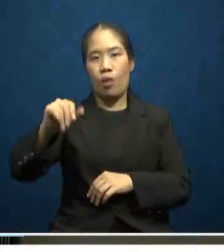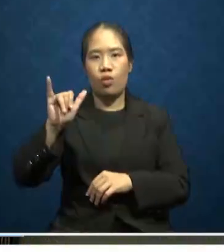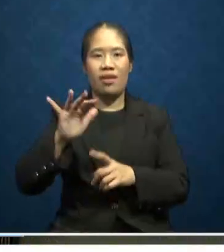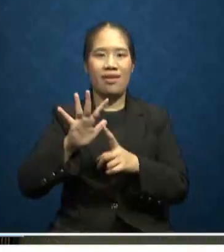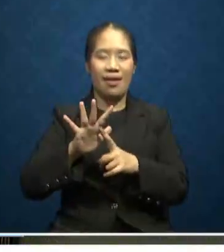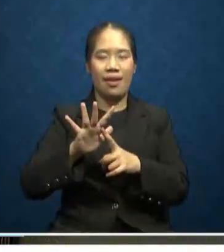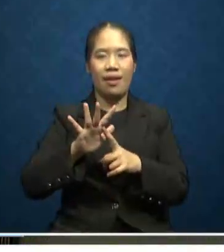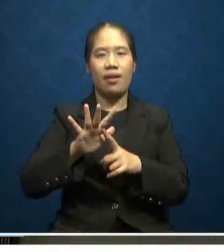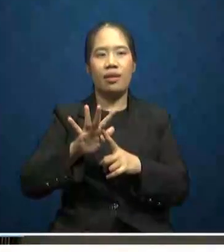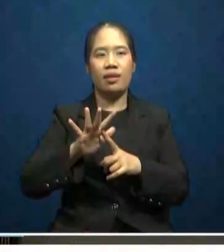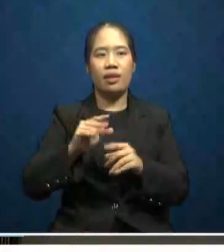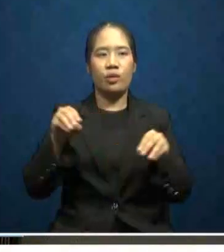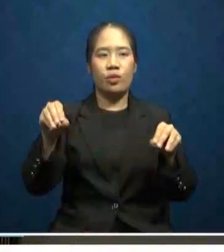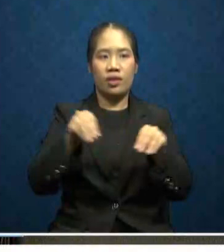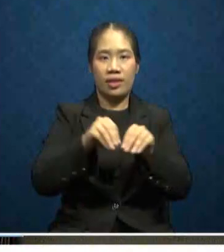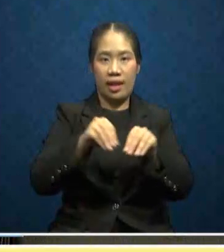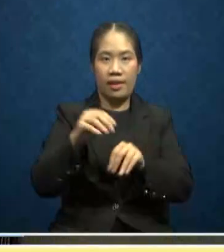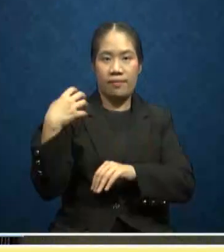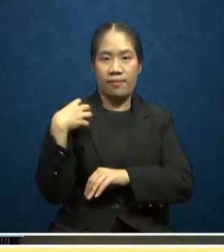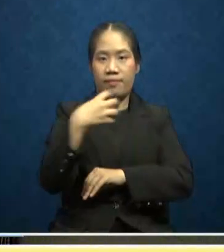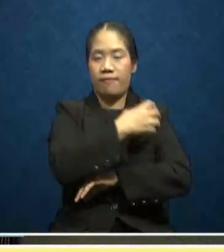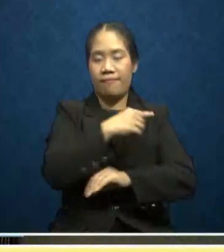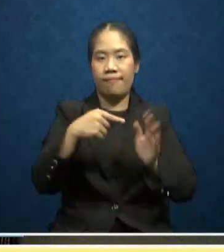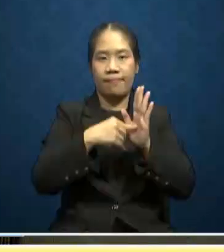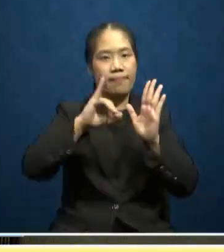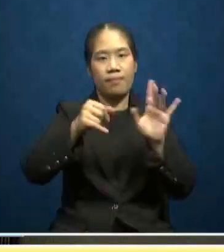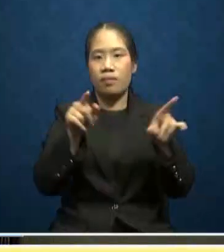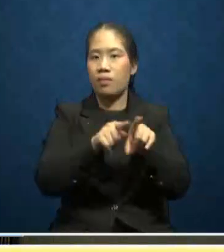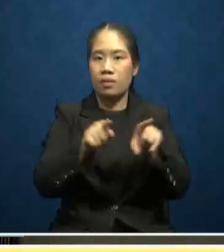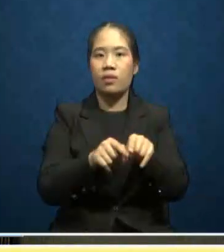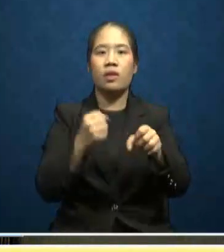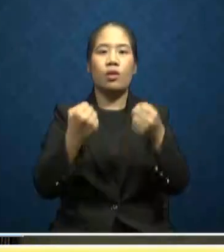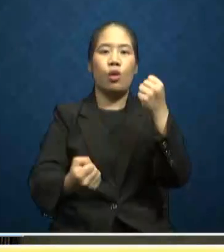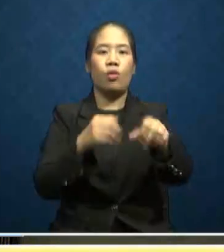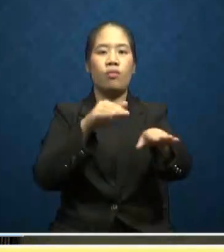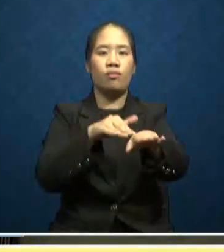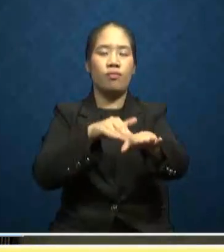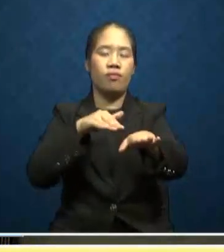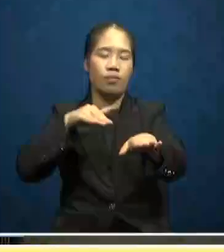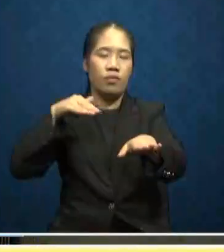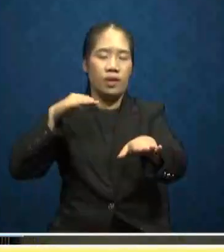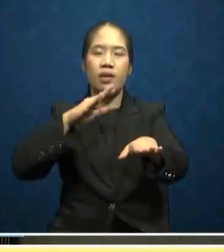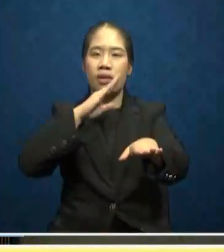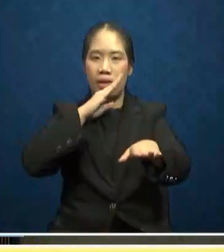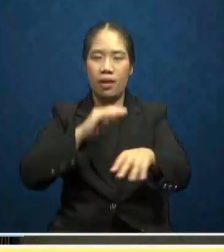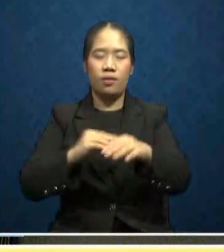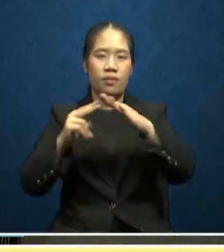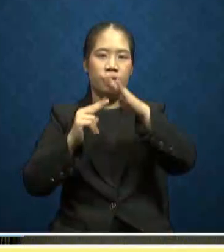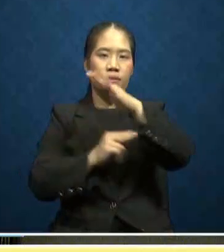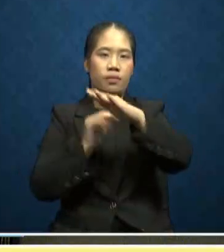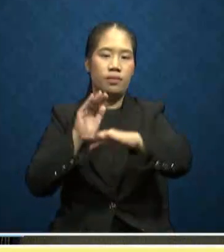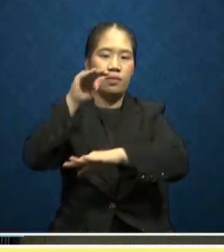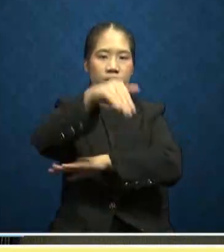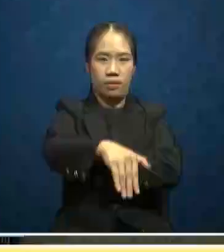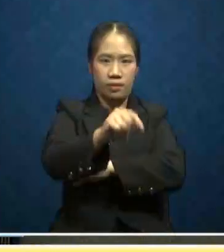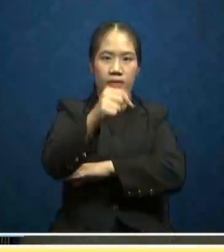แยกที่แยกเข้าตัวเทศบาลจันทบุรีเช่นเดียวกันครับรถติดขัดเป็นมากนะครับถ้าเราสร้างสะพานแยกตรงจุดดังกล่าวนะครับก็ลด